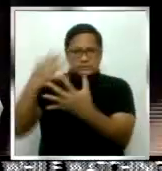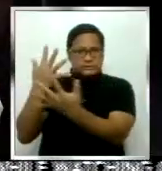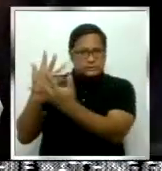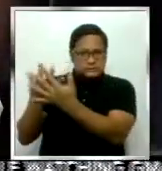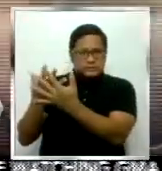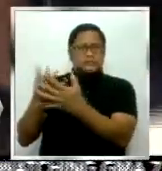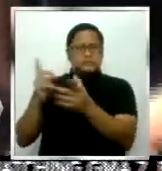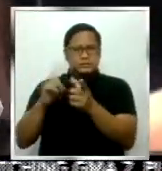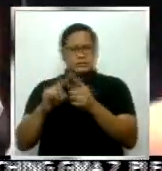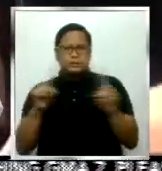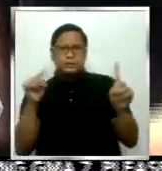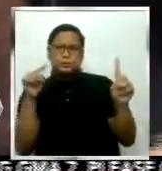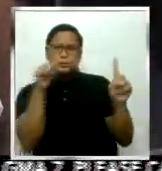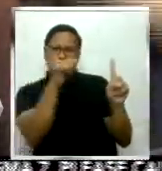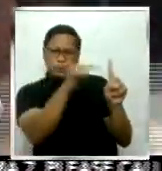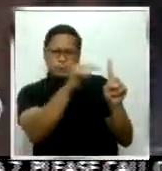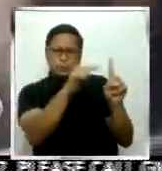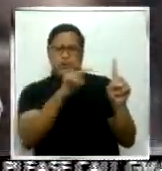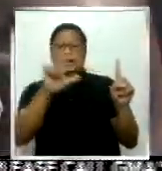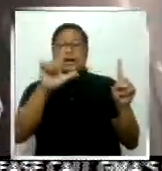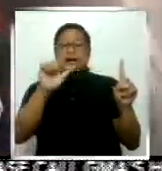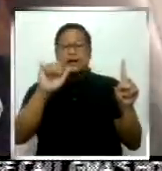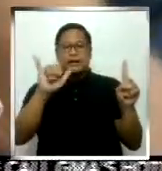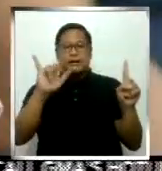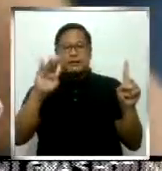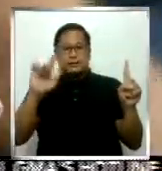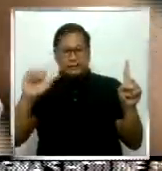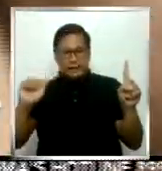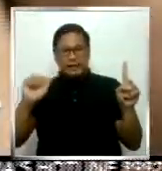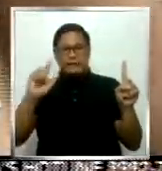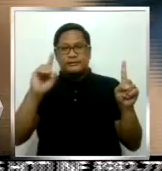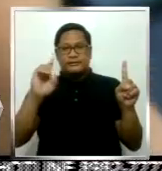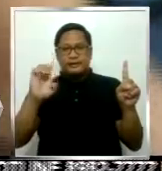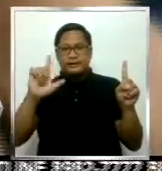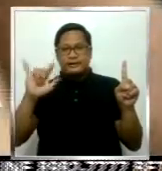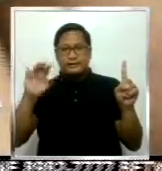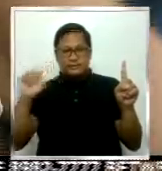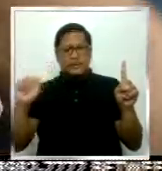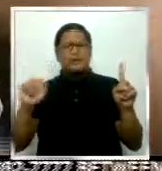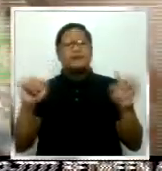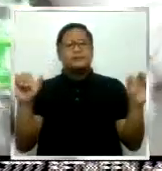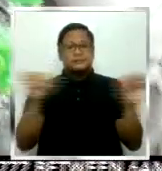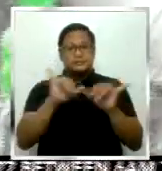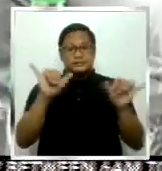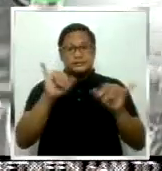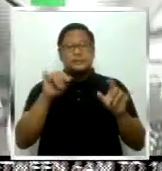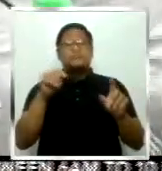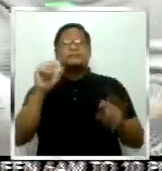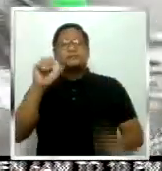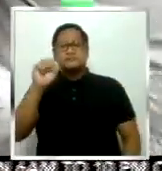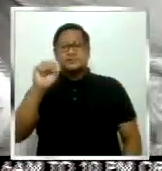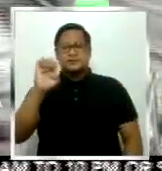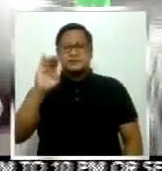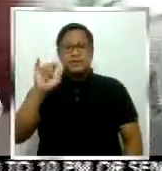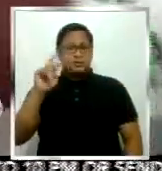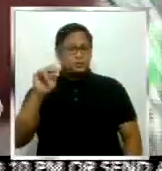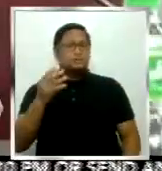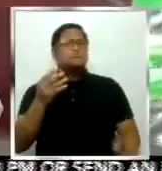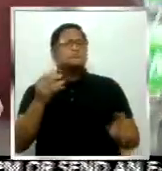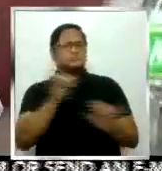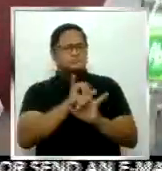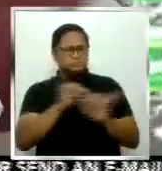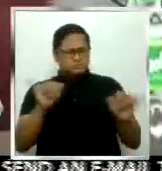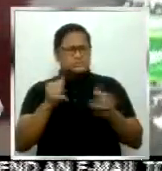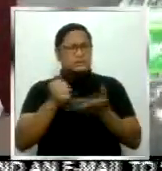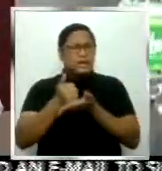bilang protektor umano sa operasyon ng droga sa Bilibid. Tinulungan pa nga raw ni Sebastian si De Lima sa senatorial candidacy nito at